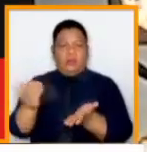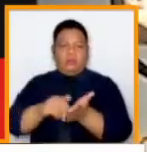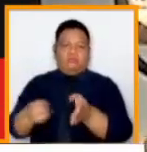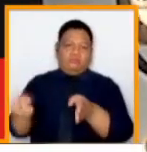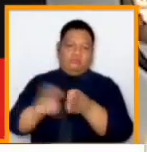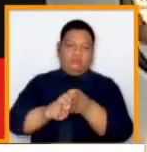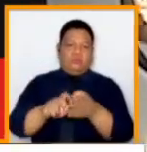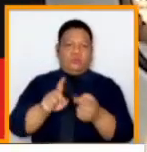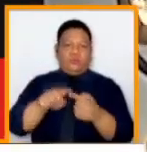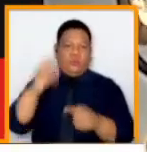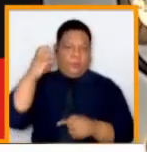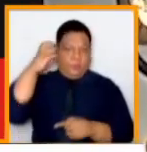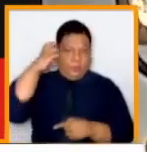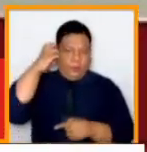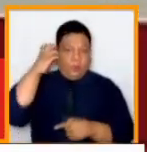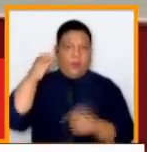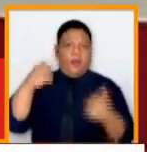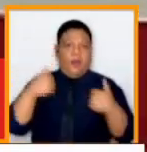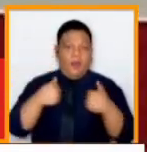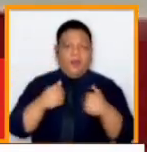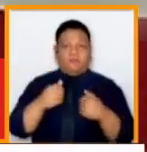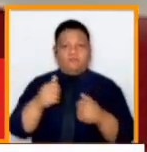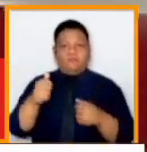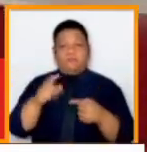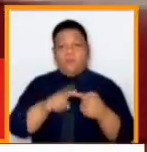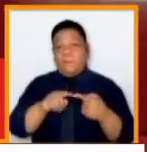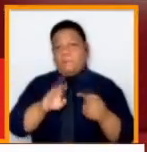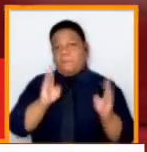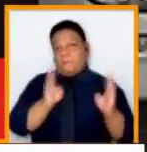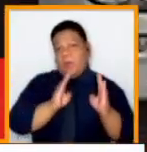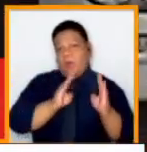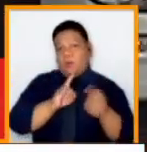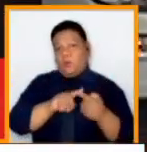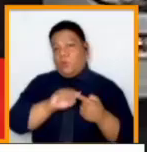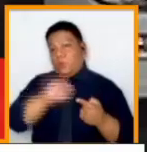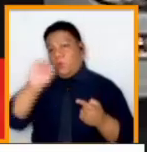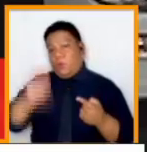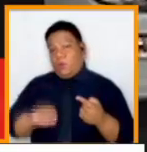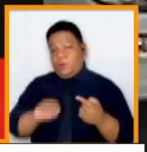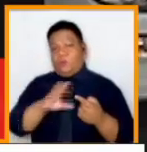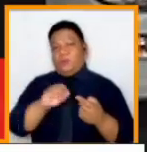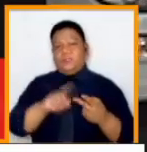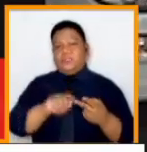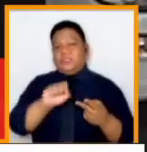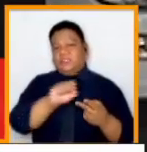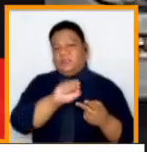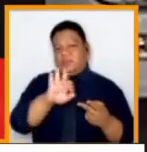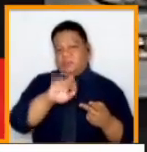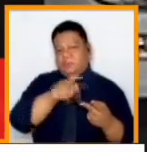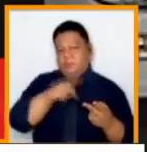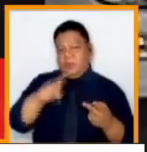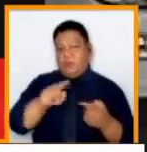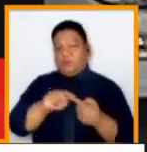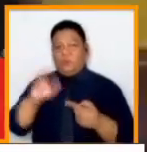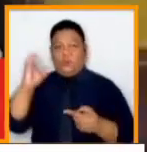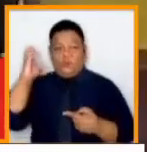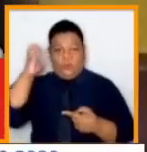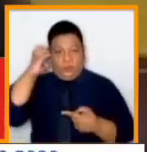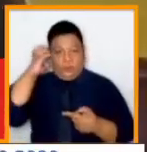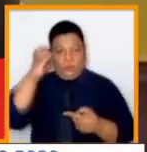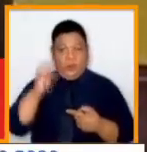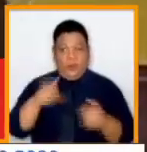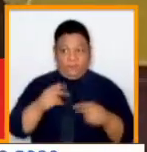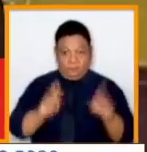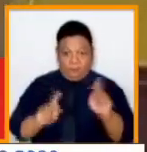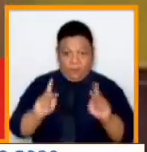ng Baguio o Longapo at San Fernando City, Pampanga, Cubao. Kung dadami pang bilang ng mga pasahero, may nakahanda na raw na